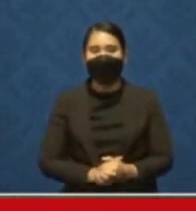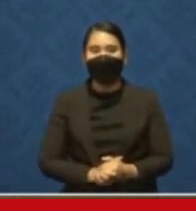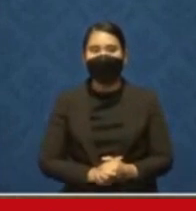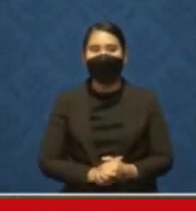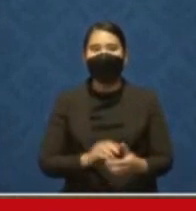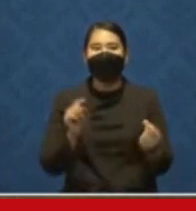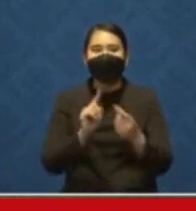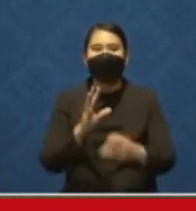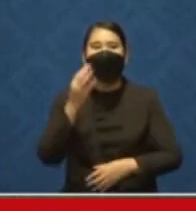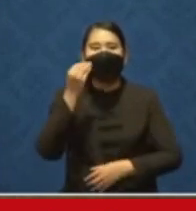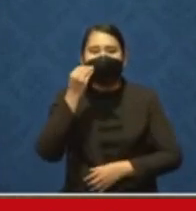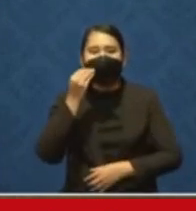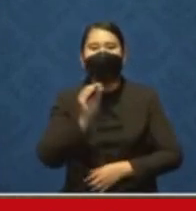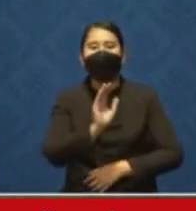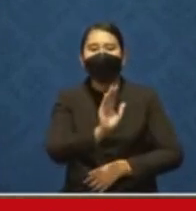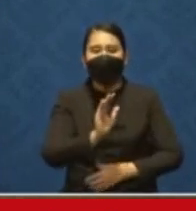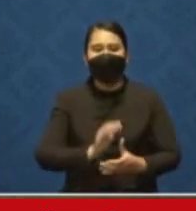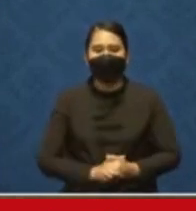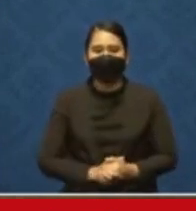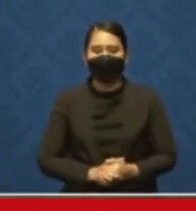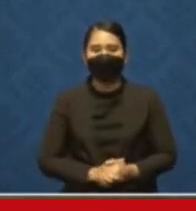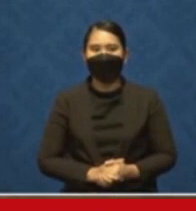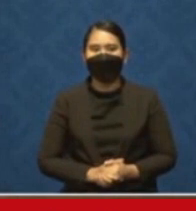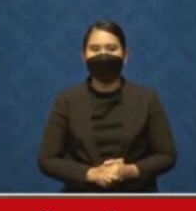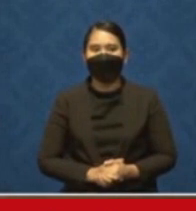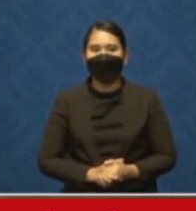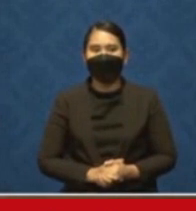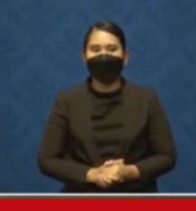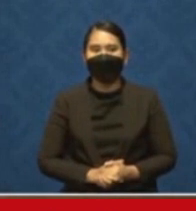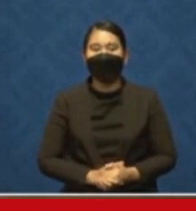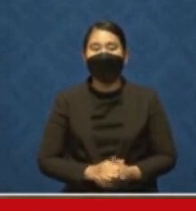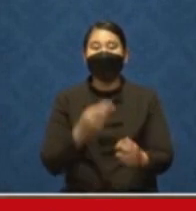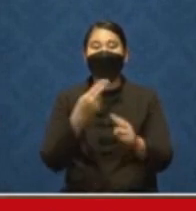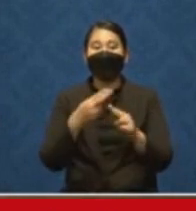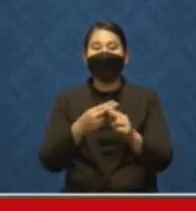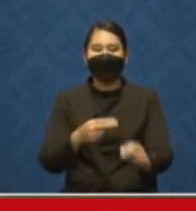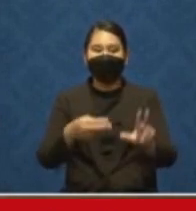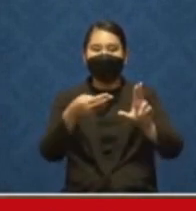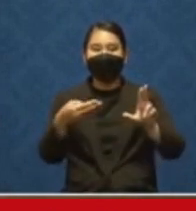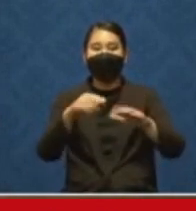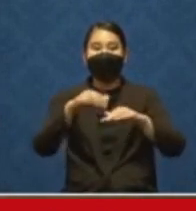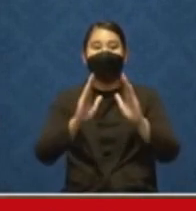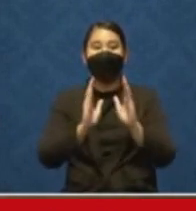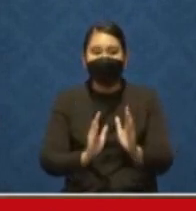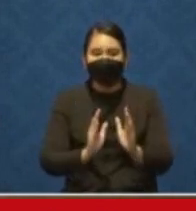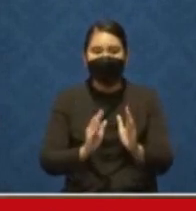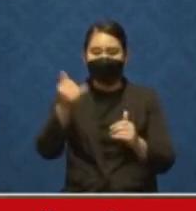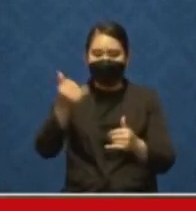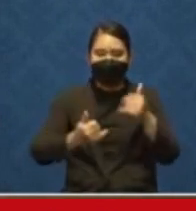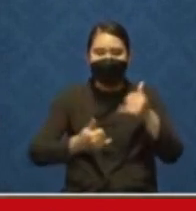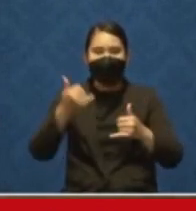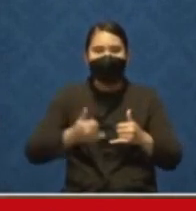ห่างเลยแต่เรื่องนี้นี่ประเสริฐจันทร์ณรงค์ทองที่เขาพูดในเขตบ้านเขา